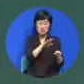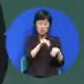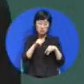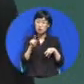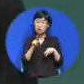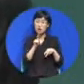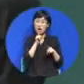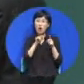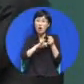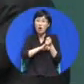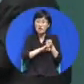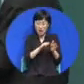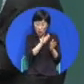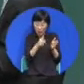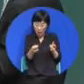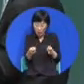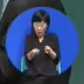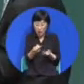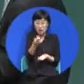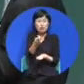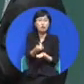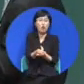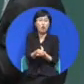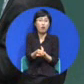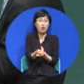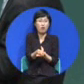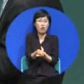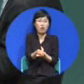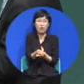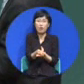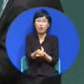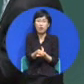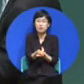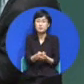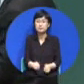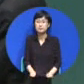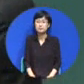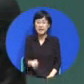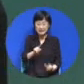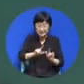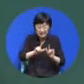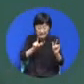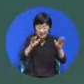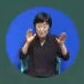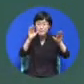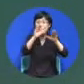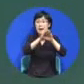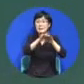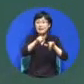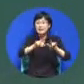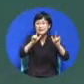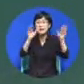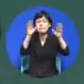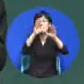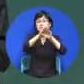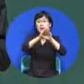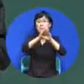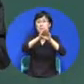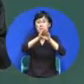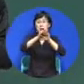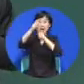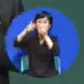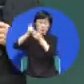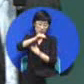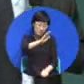adults were spiritually sleeping, while Eli was sleeping in his room. 자, 그날 Samuel 밤에 하나님께서는 the Ark of the Covenant. 큰 음성을 세